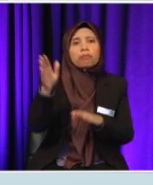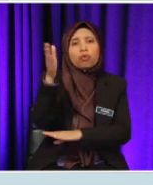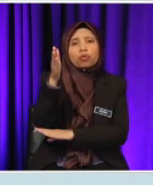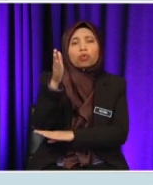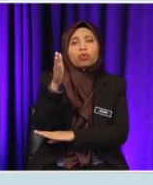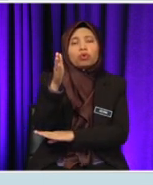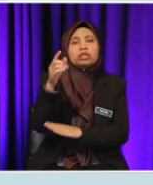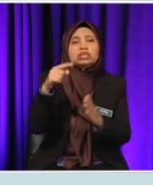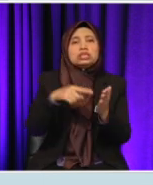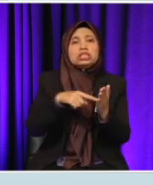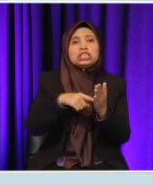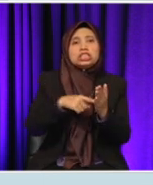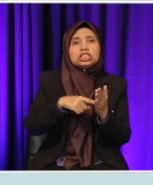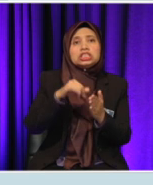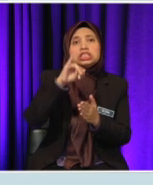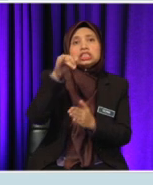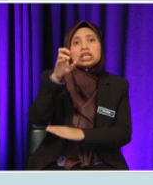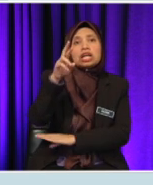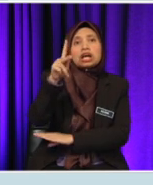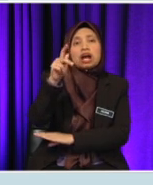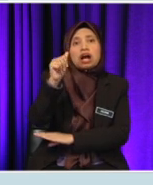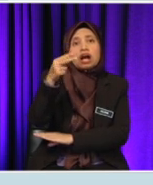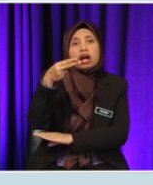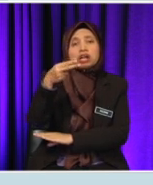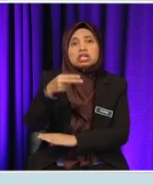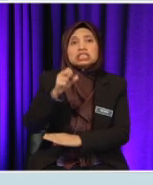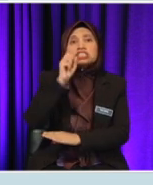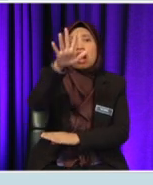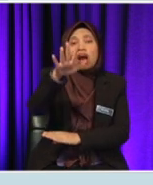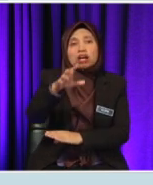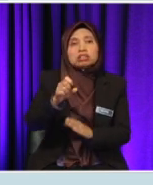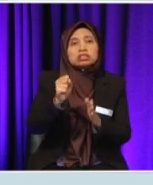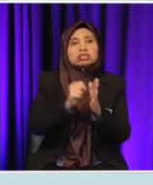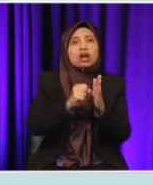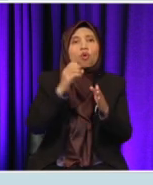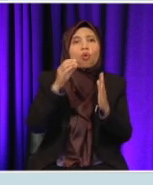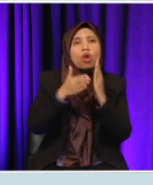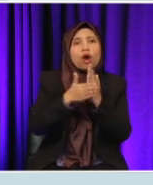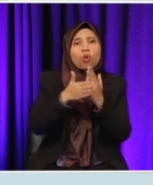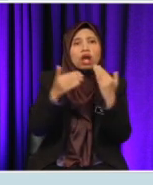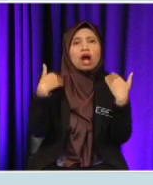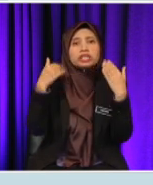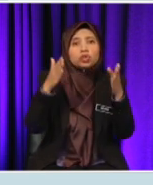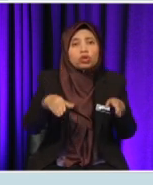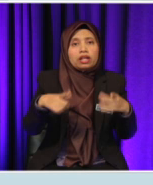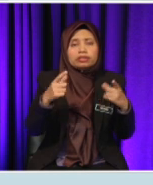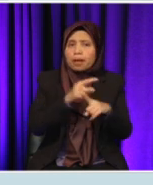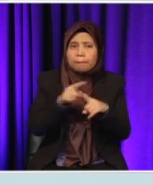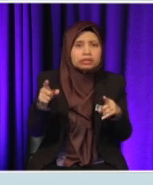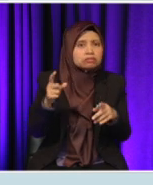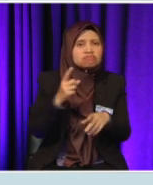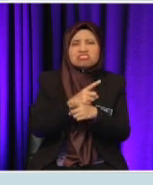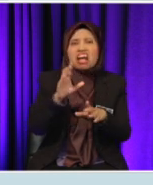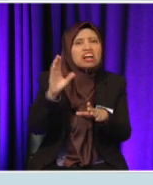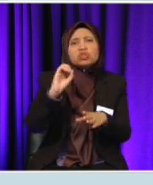jika hanya seolah-olah ada orang lain Mak Ini menganggap ada orang lain dan bercakap tapi semuanya tidak ada orang di situ itu masuk